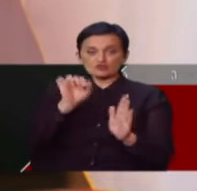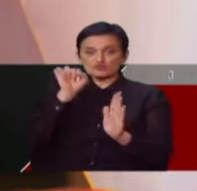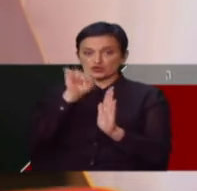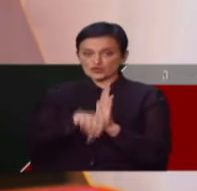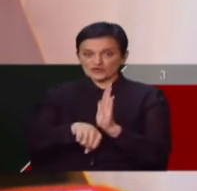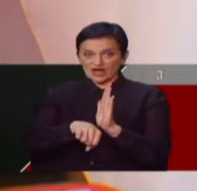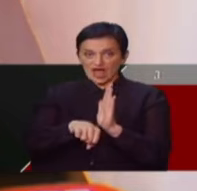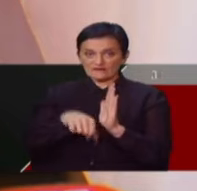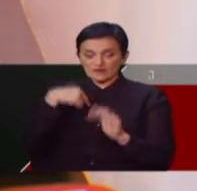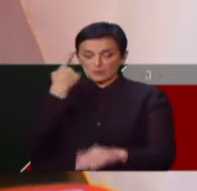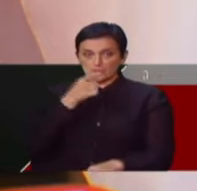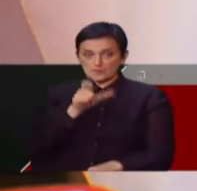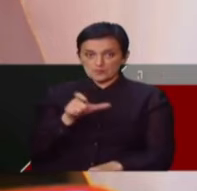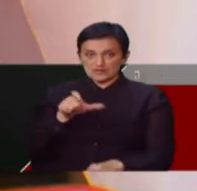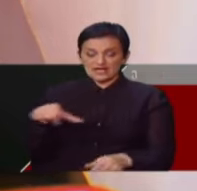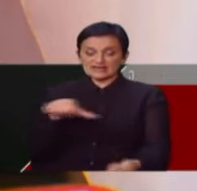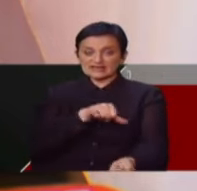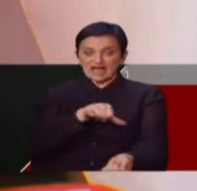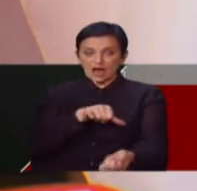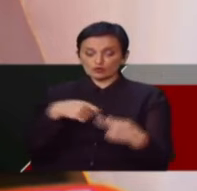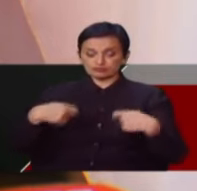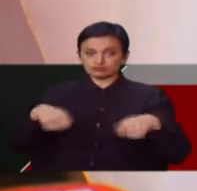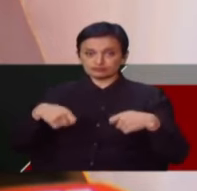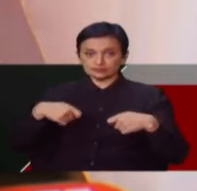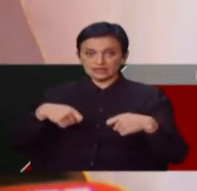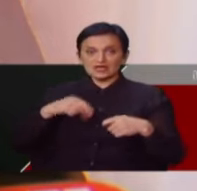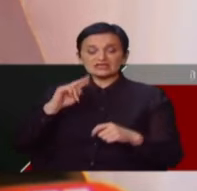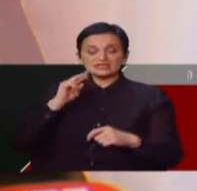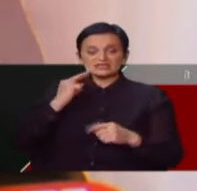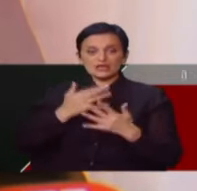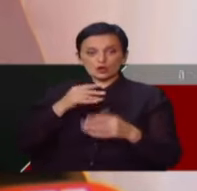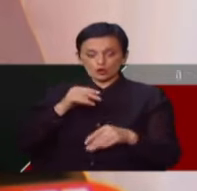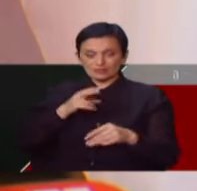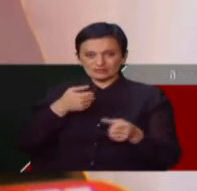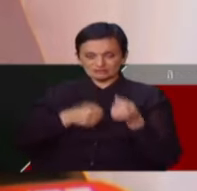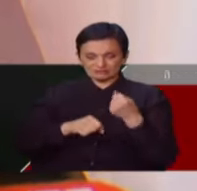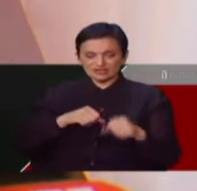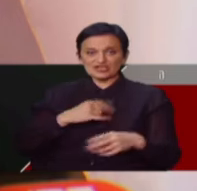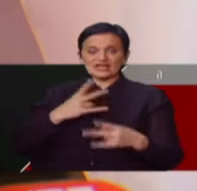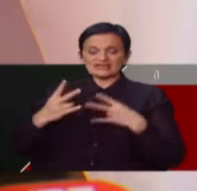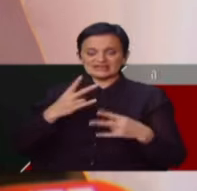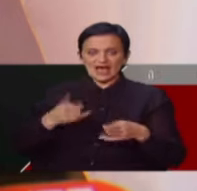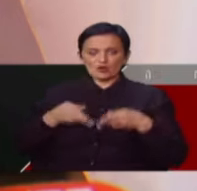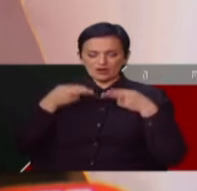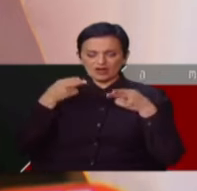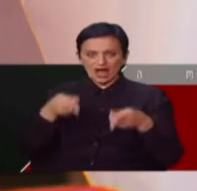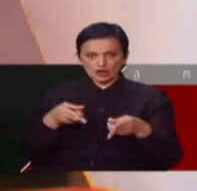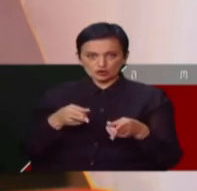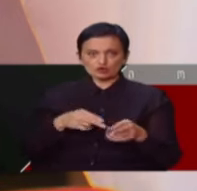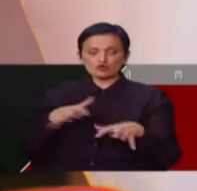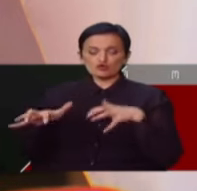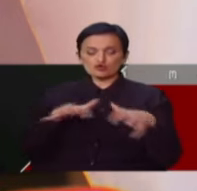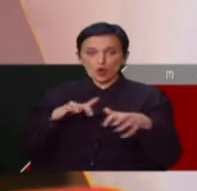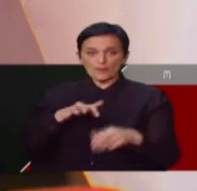მკვლელობისათვის ნასამართლებ პირებს, ნარკორეალიზატორებს, სქესობრივ დანაშაულებს, ყაჩაღობას, ტერორიზმს, კორუფციულ და